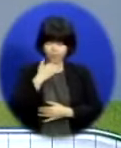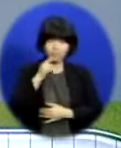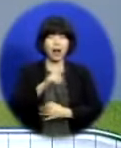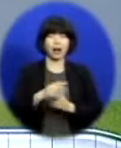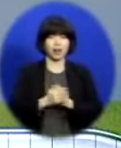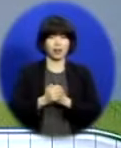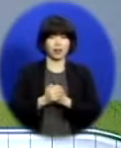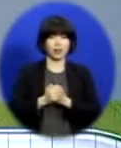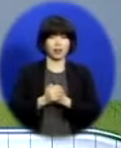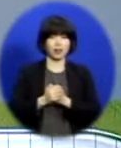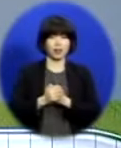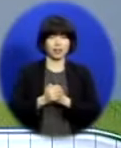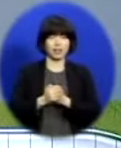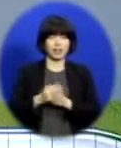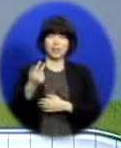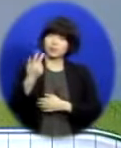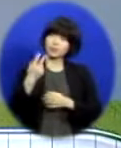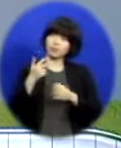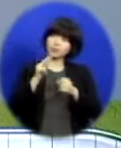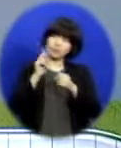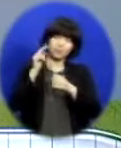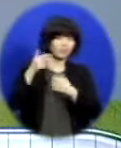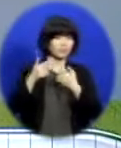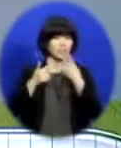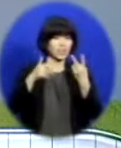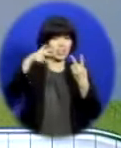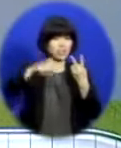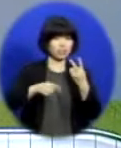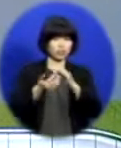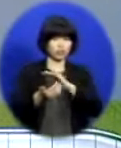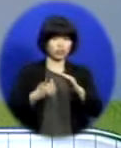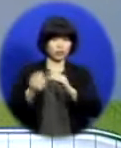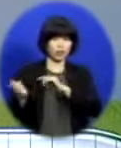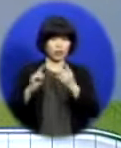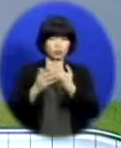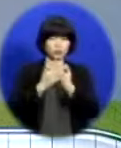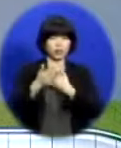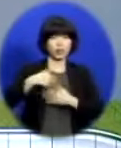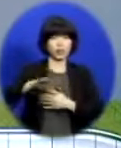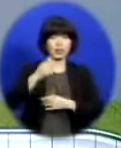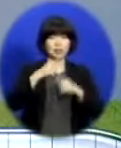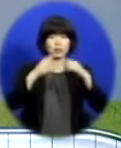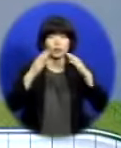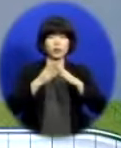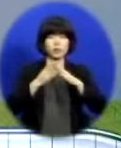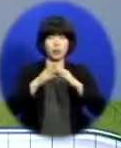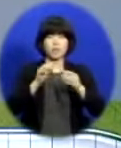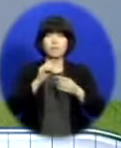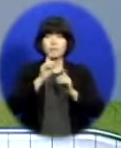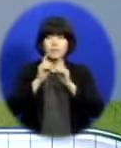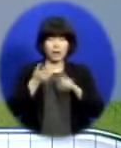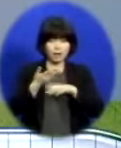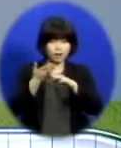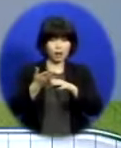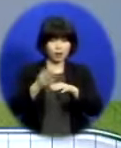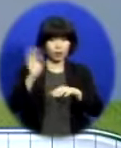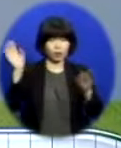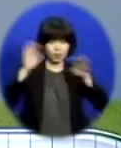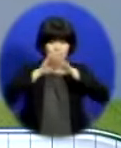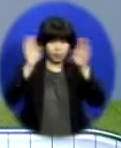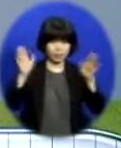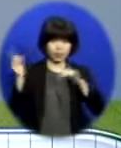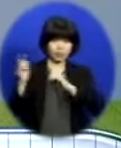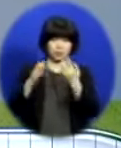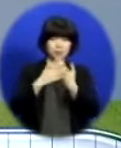기다려라 지난 에 부흥회를 갔었던 교회에서 말씀을 전하고 낮집회 인도하고 나오는데 어느